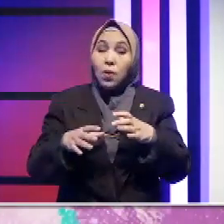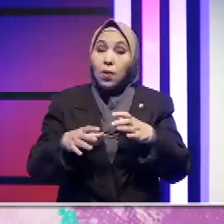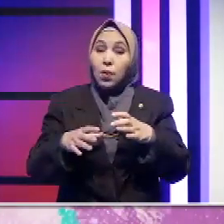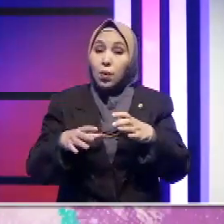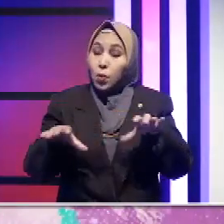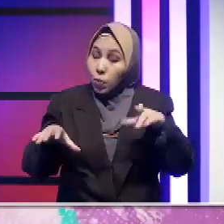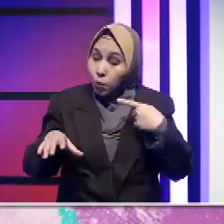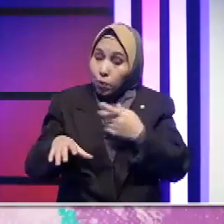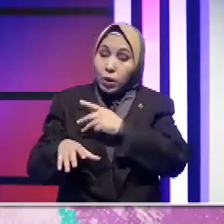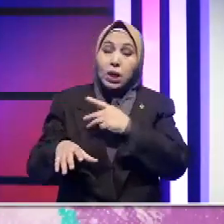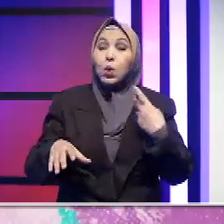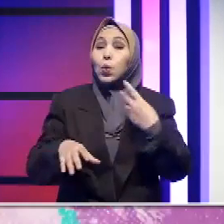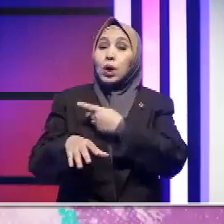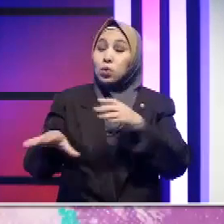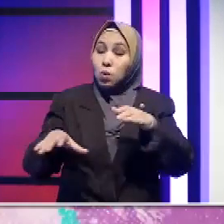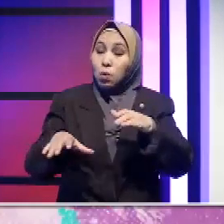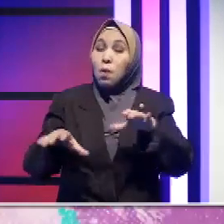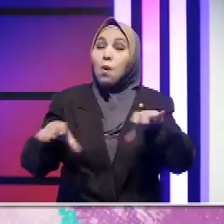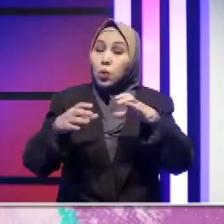with the good-for-nothing